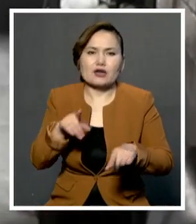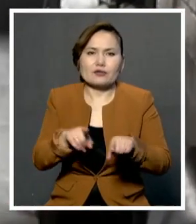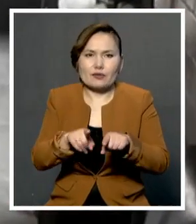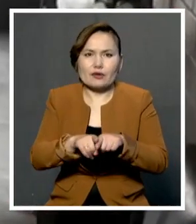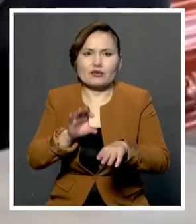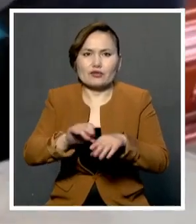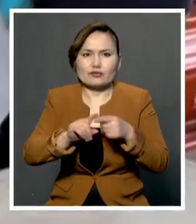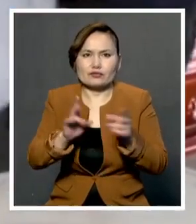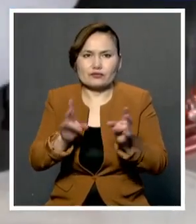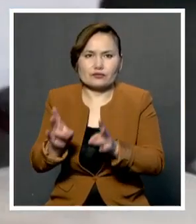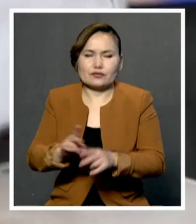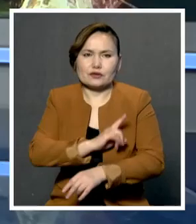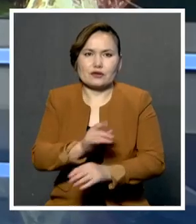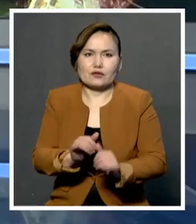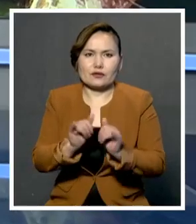шықты.